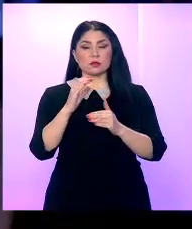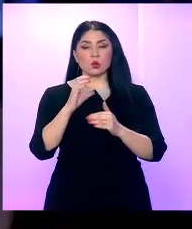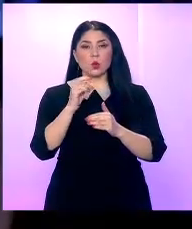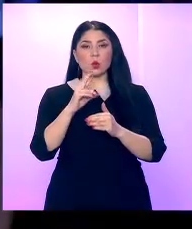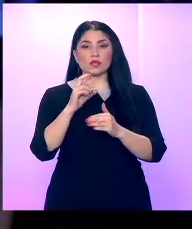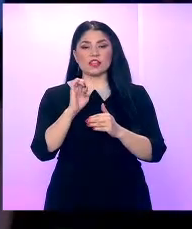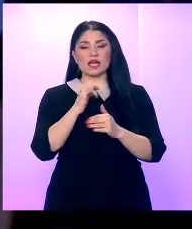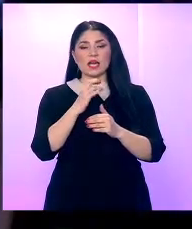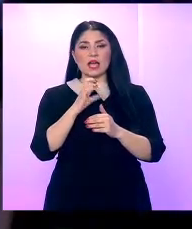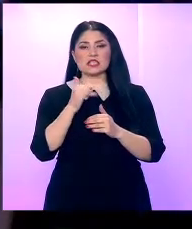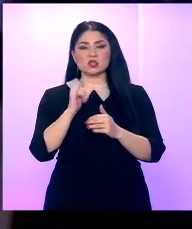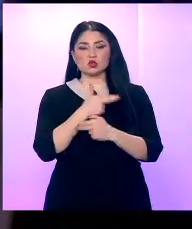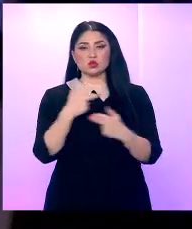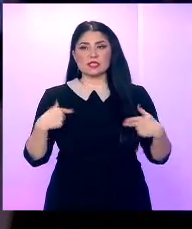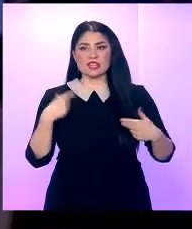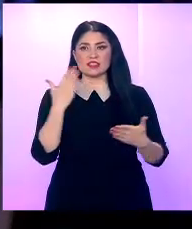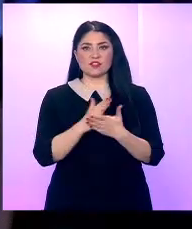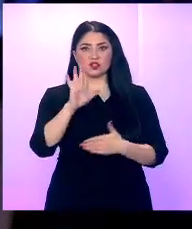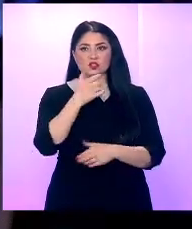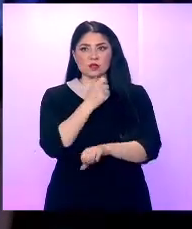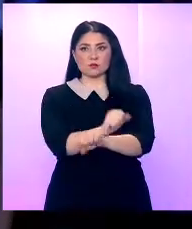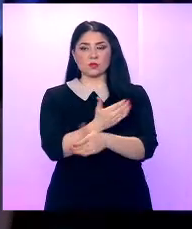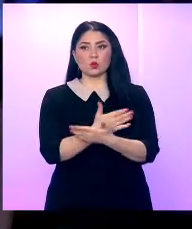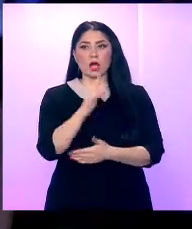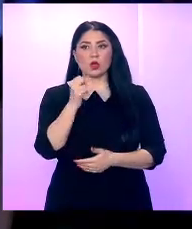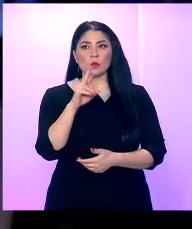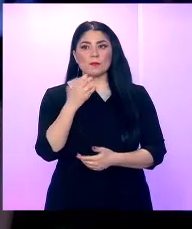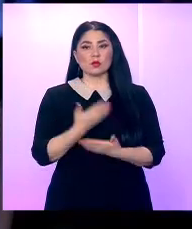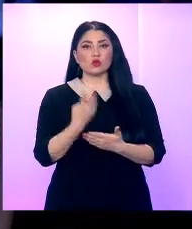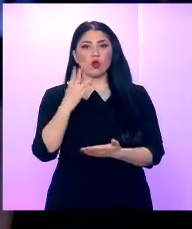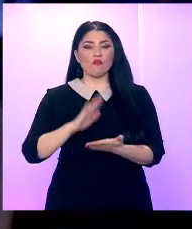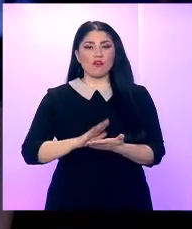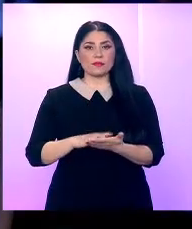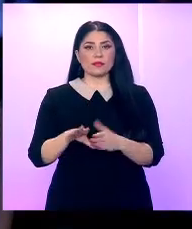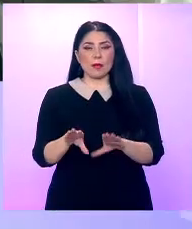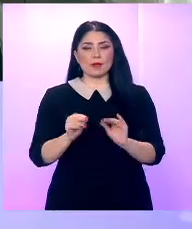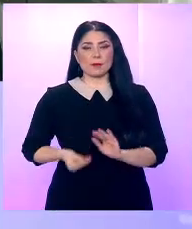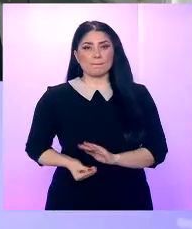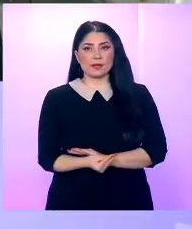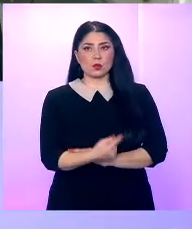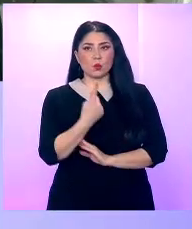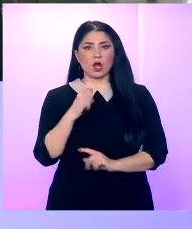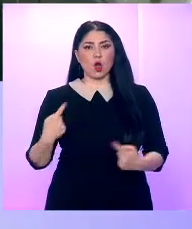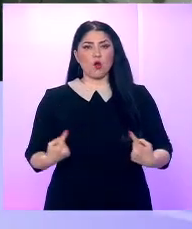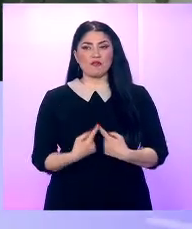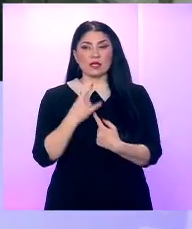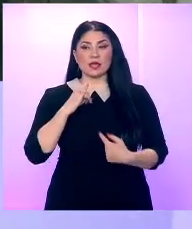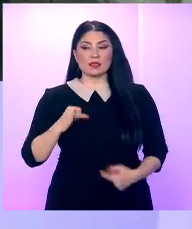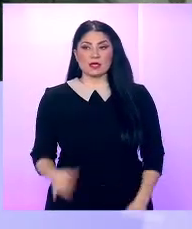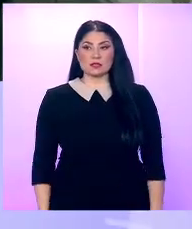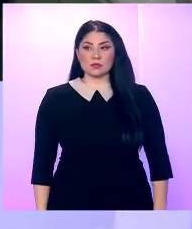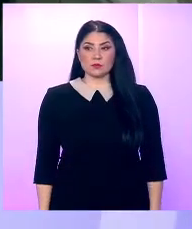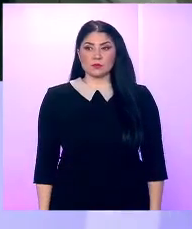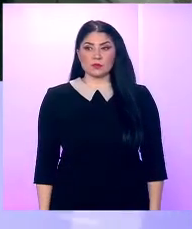și justiție este una definitivă. 5 ani de închisoare pentru Radu Mazăre pentru 2 fapte de luare de mită și una de conflict de